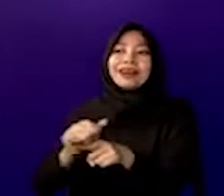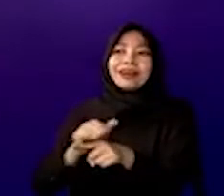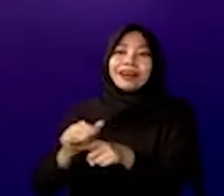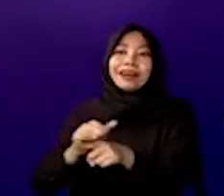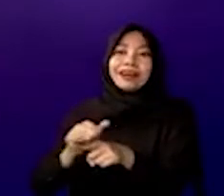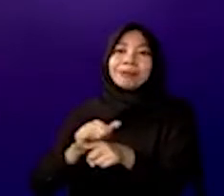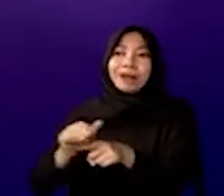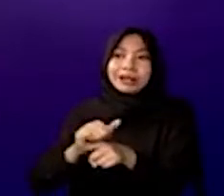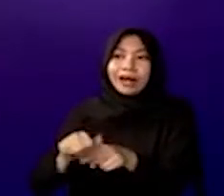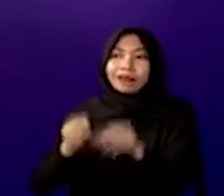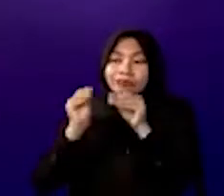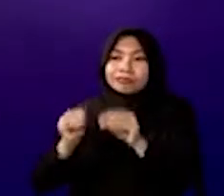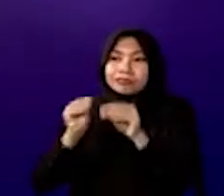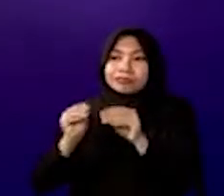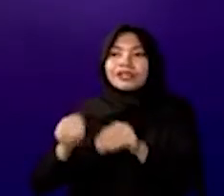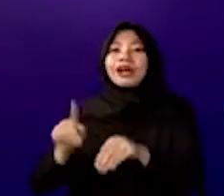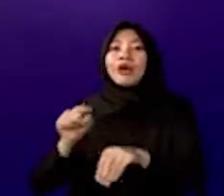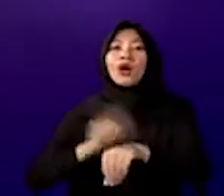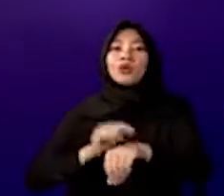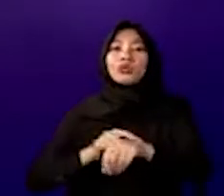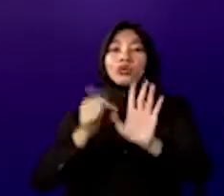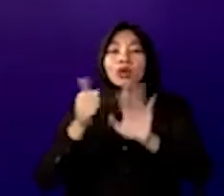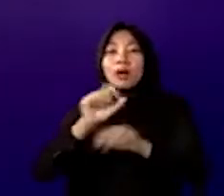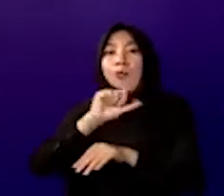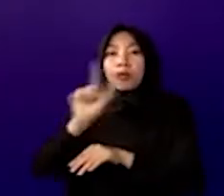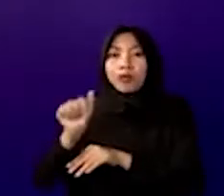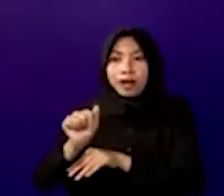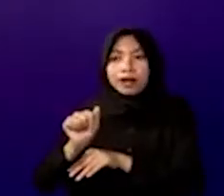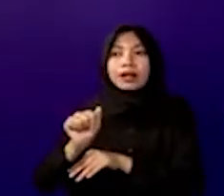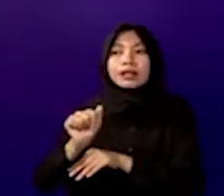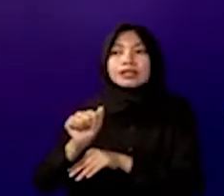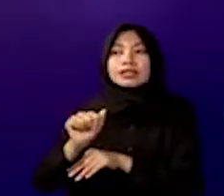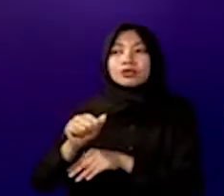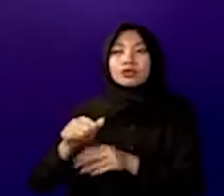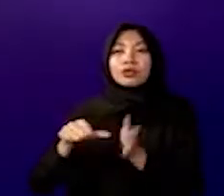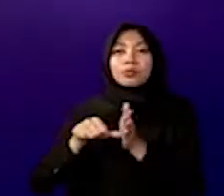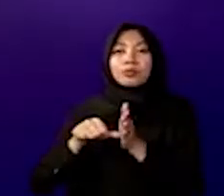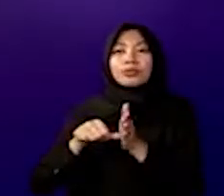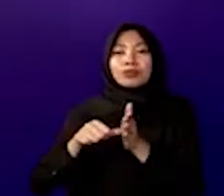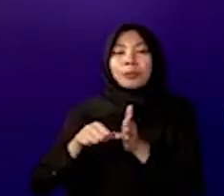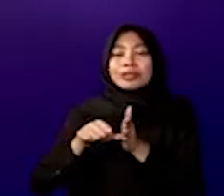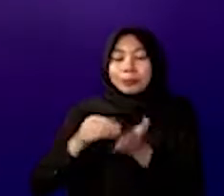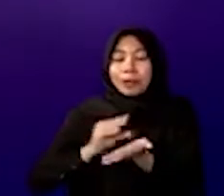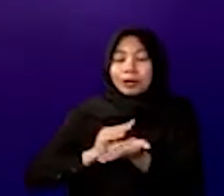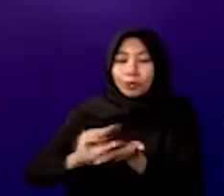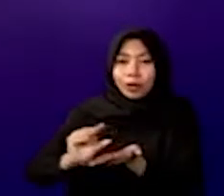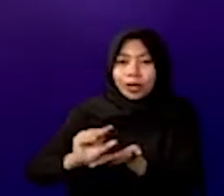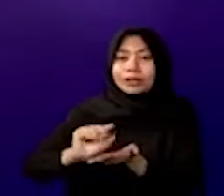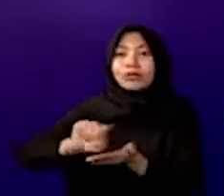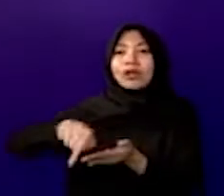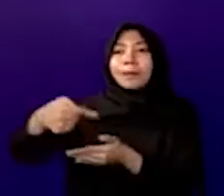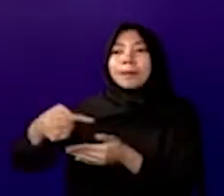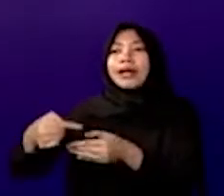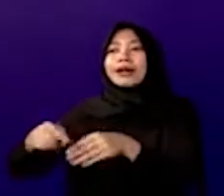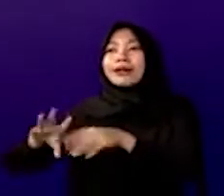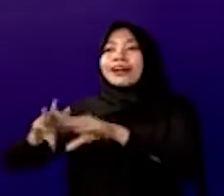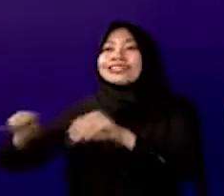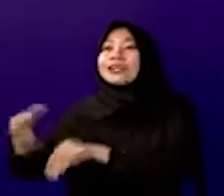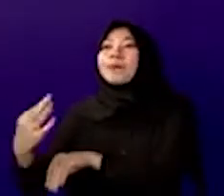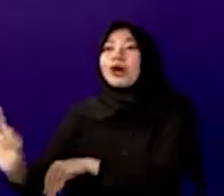bisa diberi waktu 6 bulan dan diberi semi Bansos sampai mereka mendapatkan akses pekerjaan